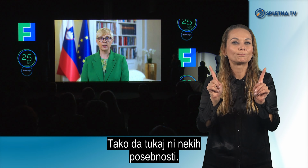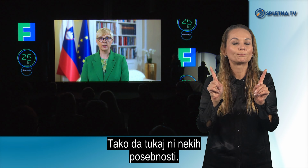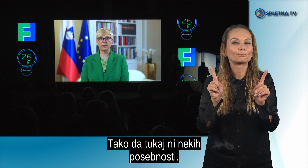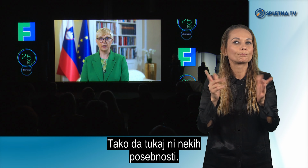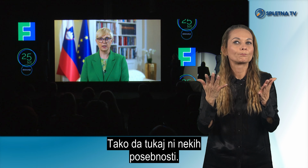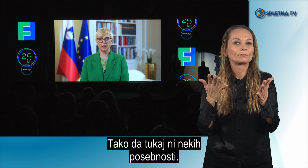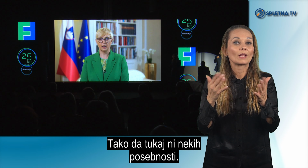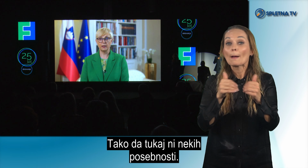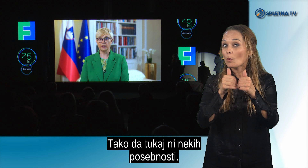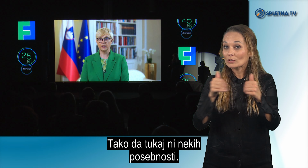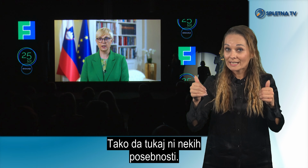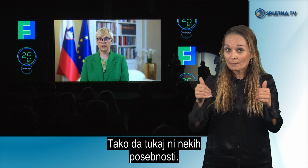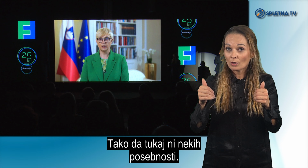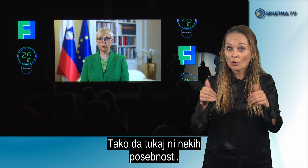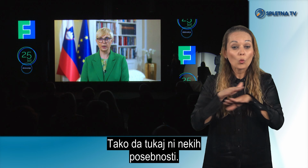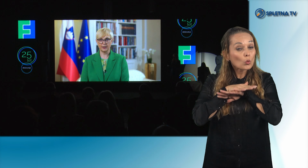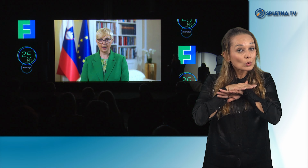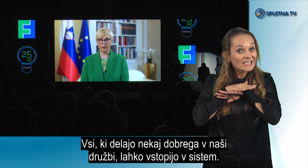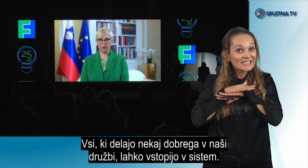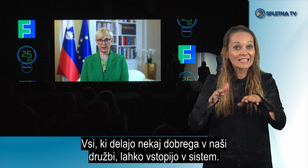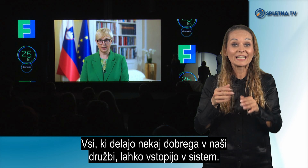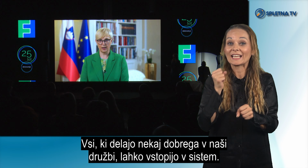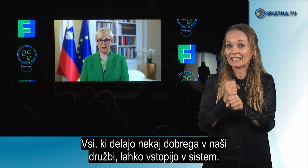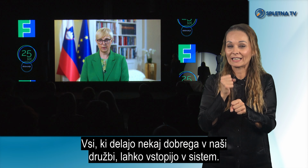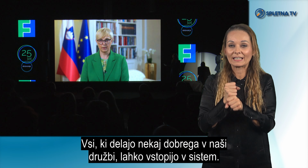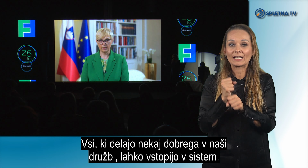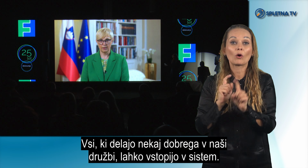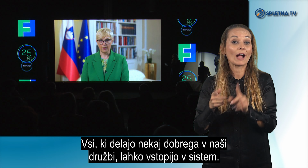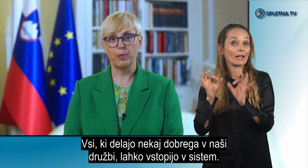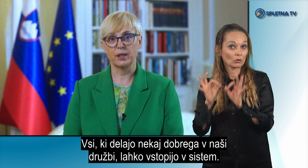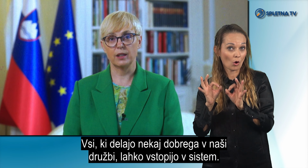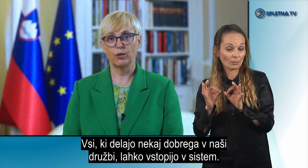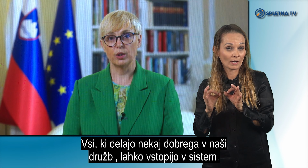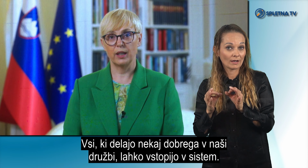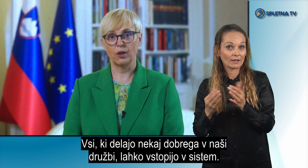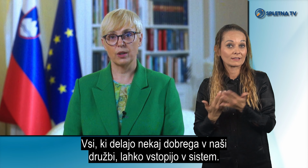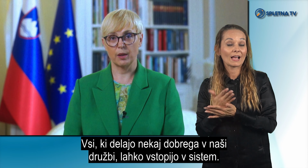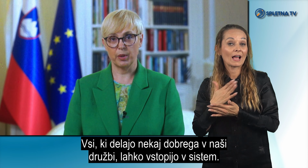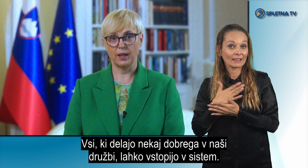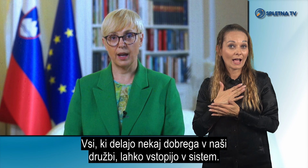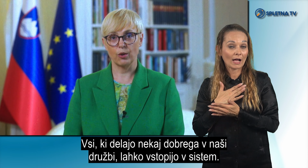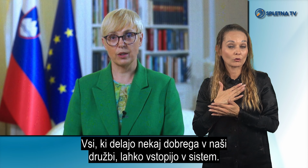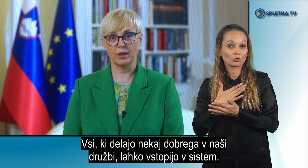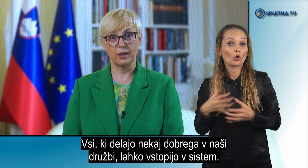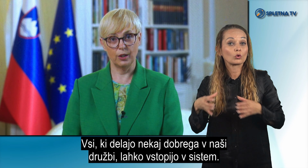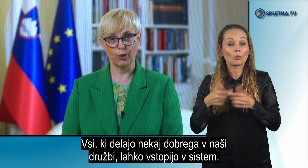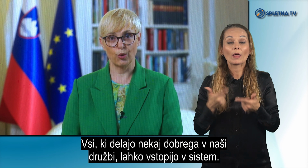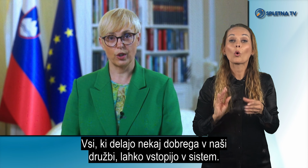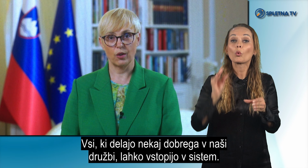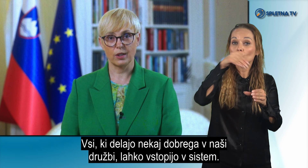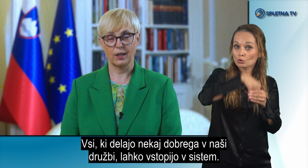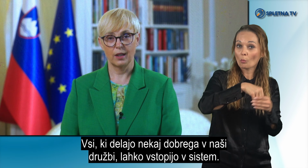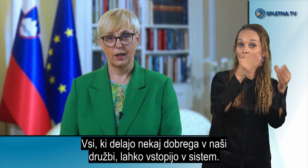bi rekel, nekih posebnosti. Vsi, ki delajo nekaj dobrega v naši družbi, lahko stopijo v sistem.